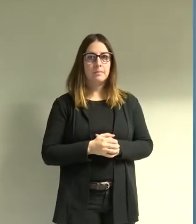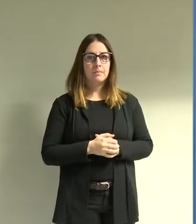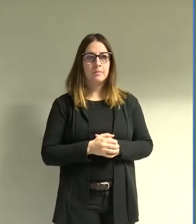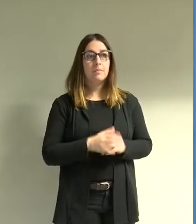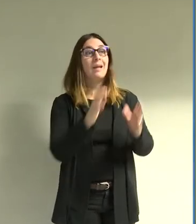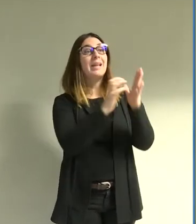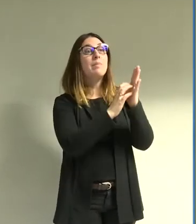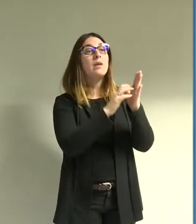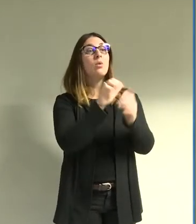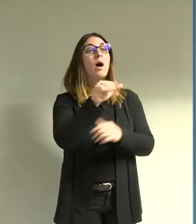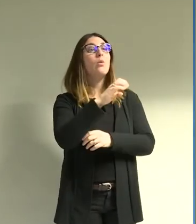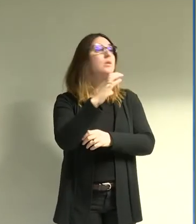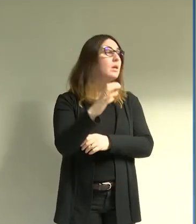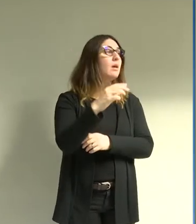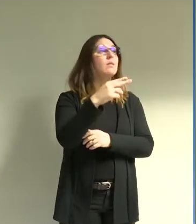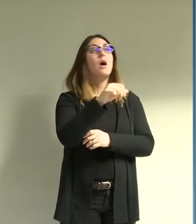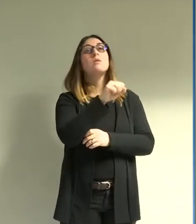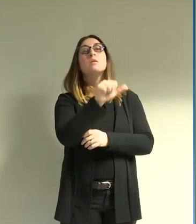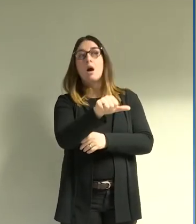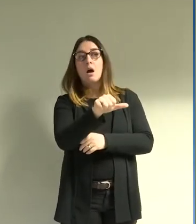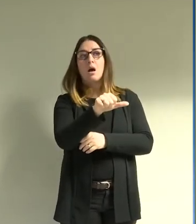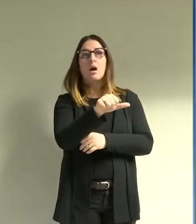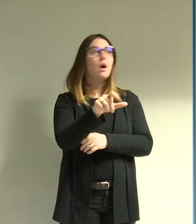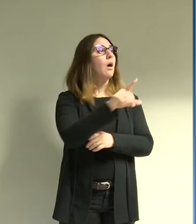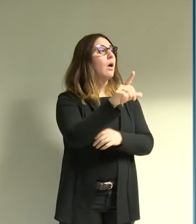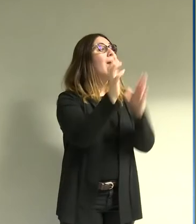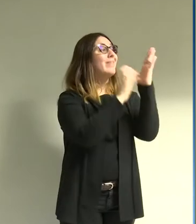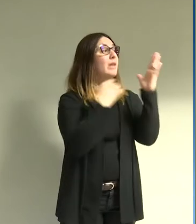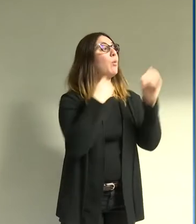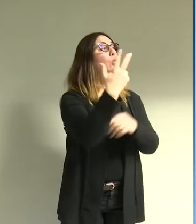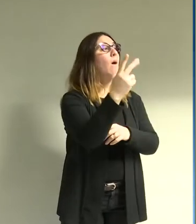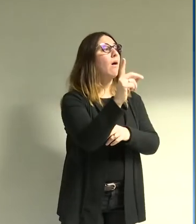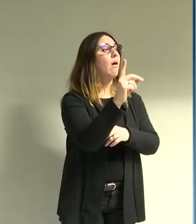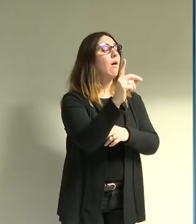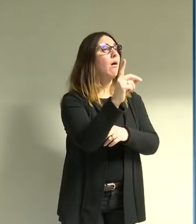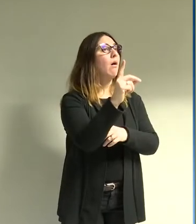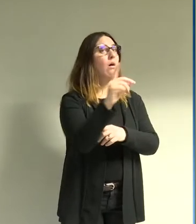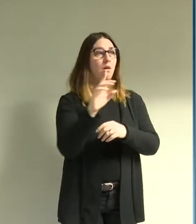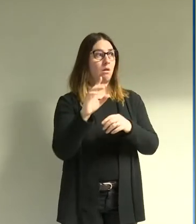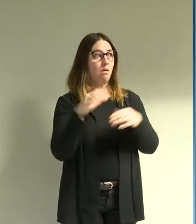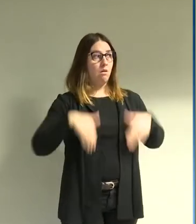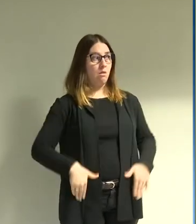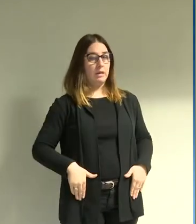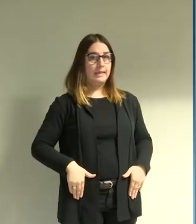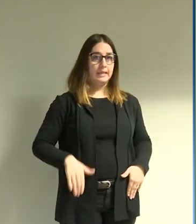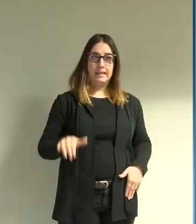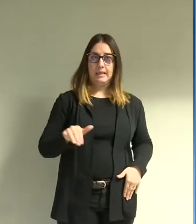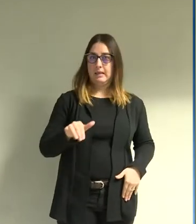d libre à eux c'est naze à la cena des libres 3 donc qui s'abstient